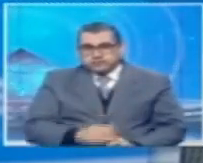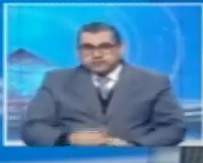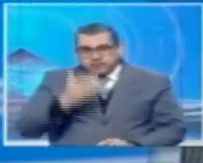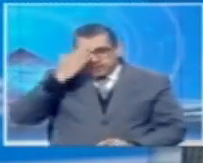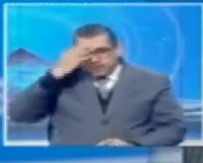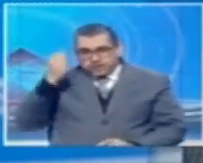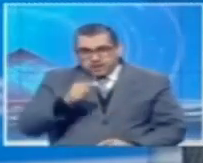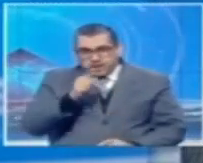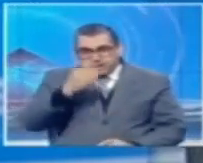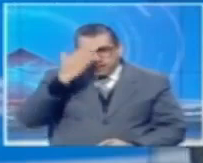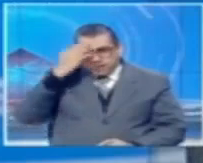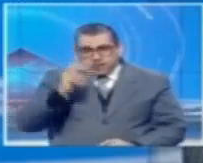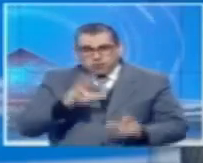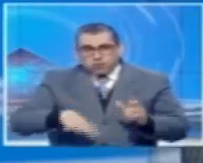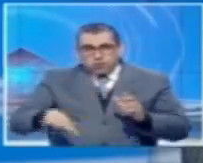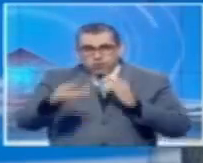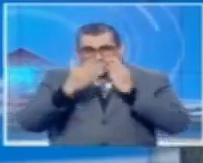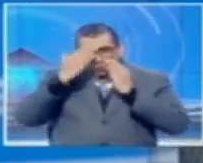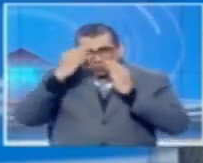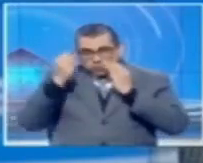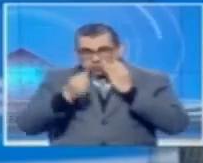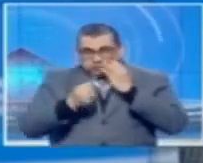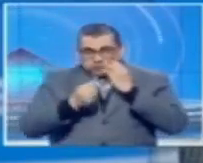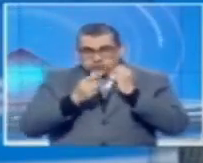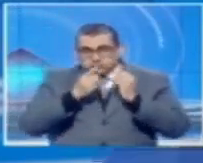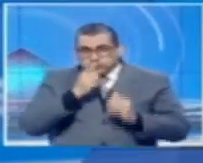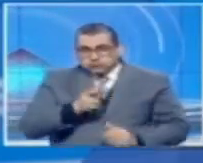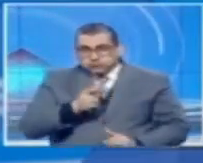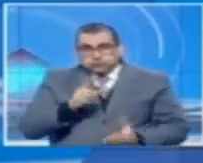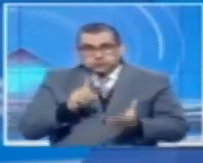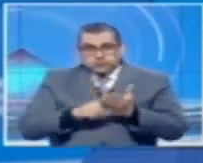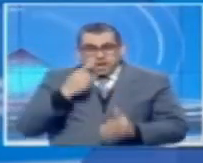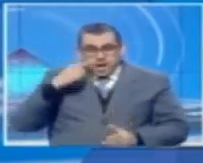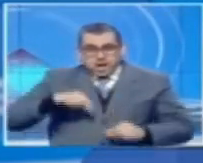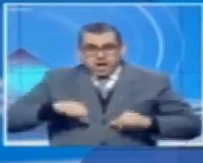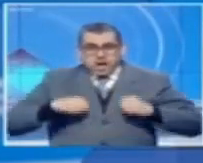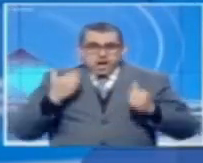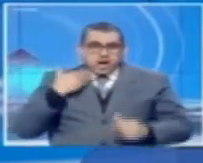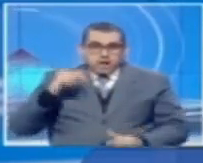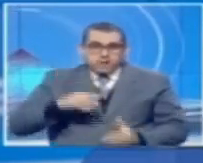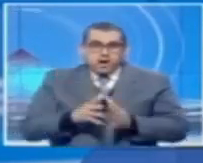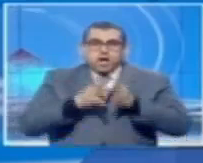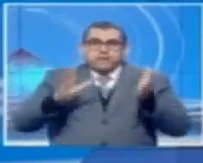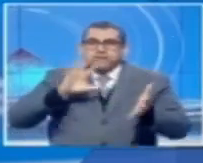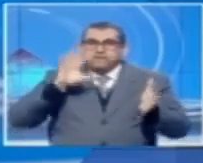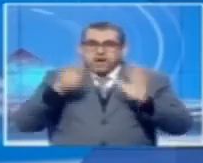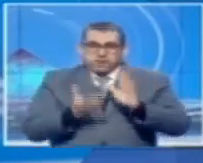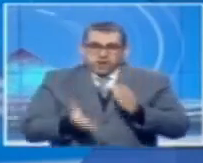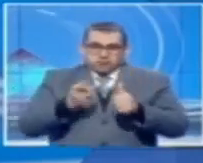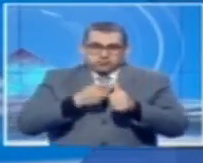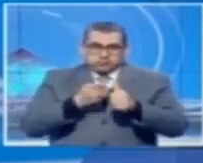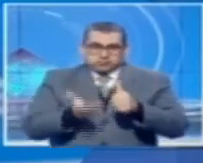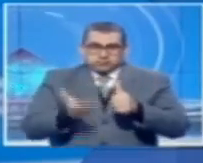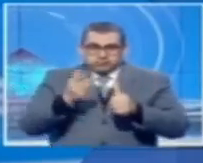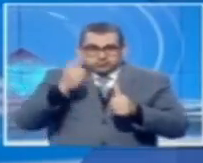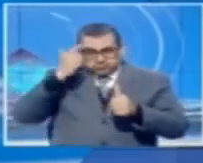تحياتي لحضرتك ولكل السادة المشاهدين. طبعا حياة كريمة هي أكبر مبادرة على مستوى العالم في